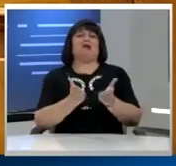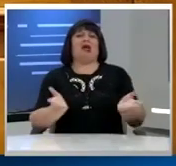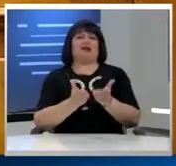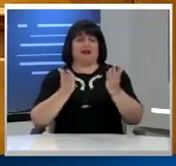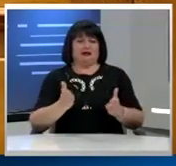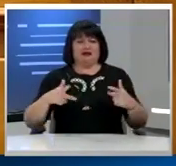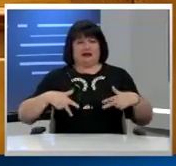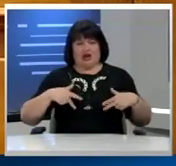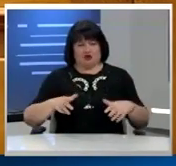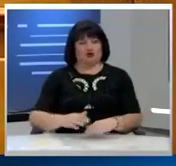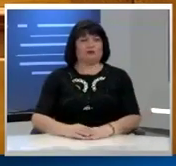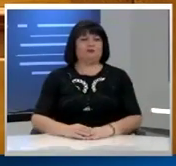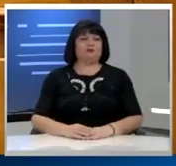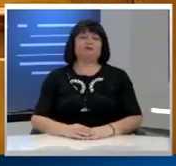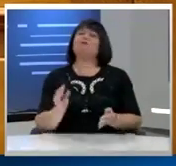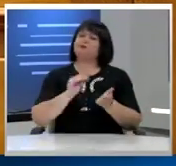Πάμε παρακάτω.